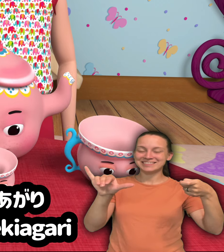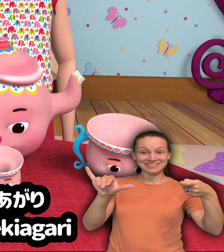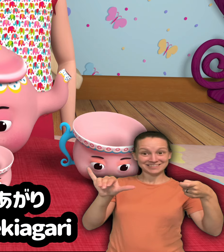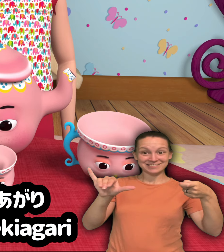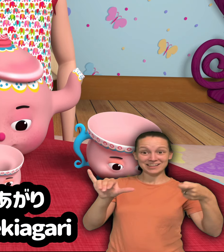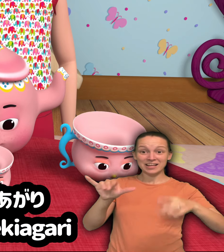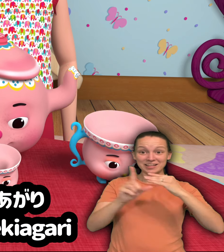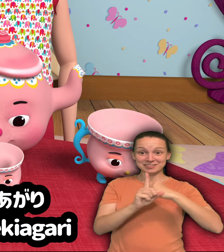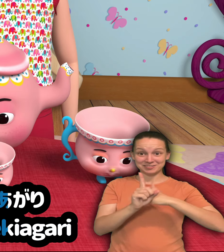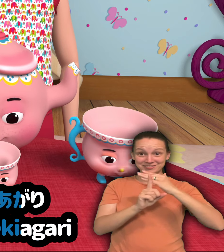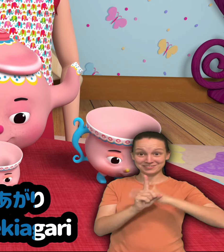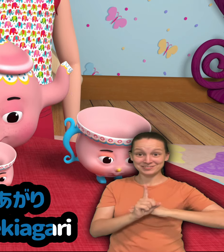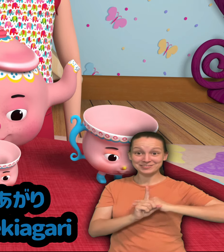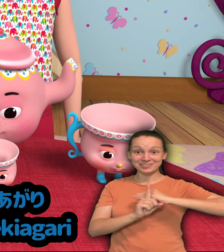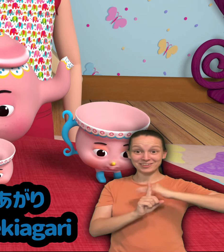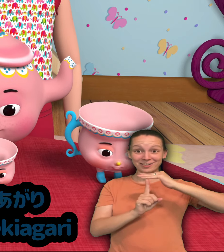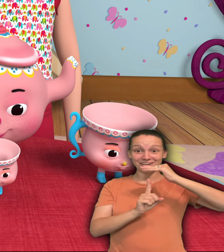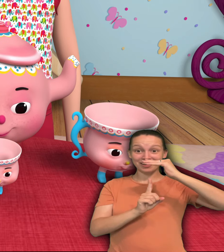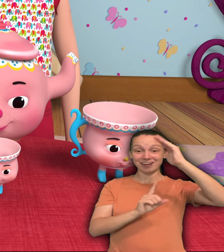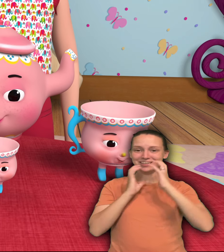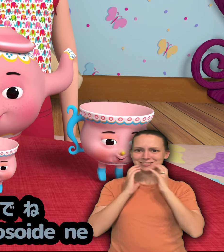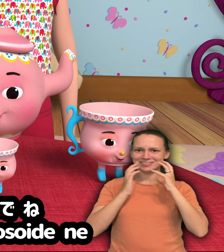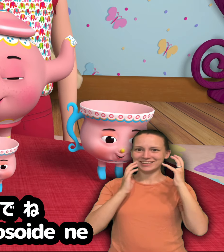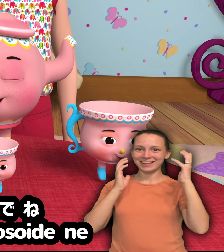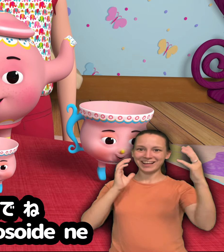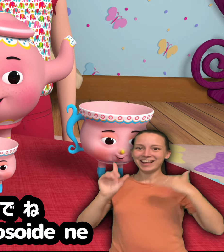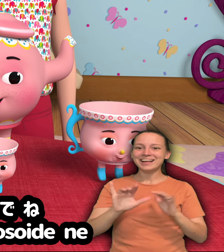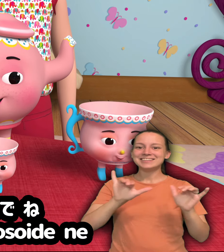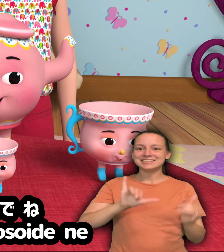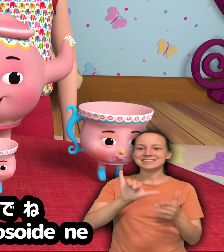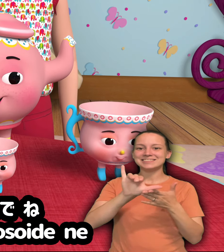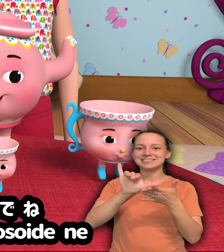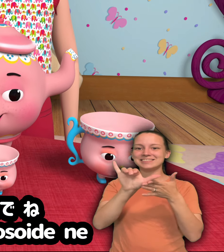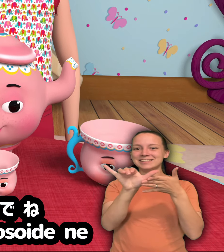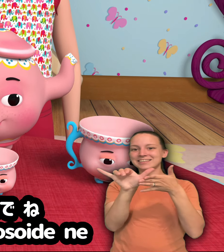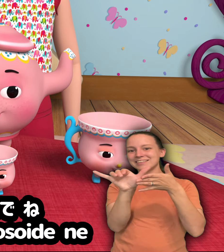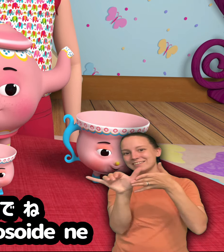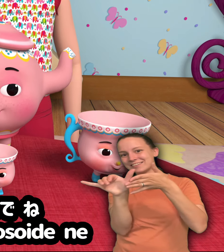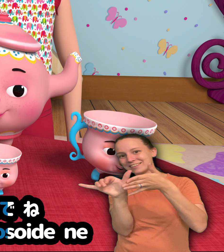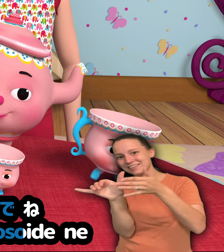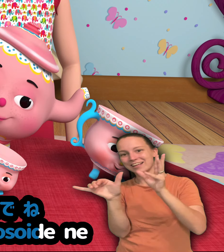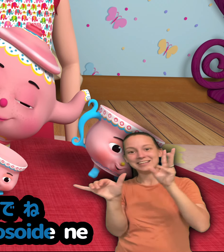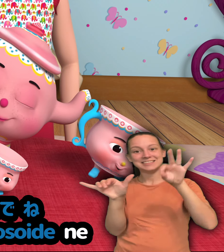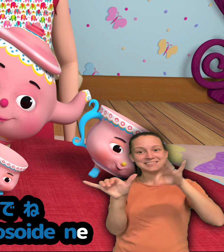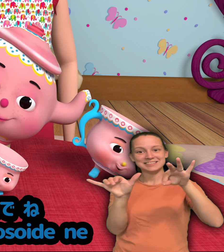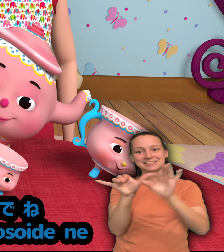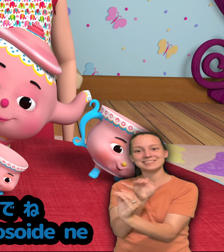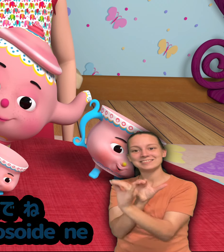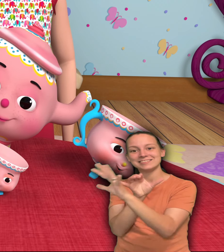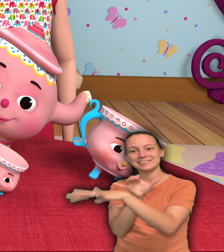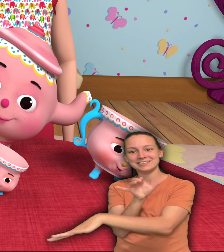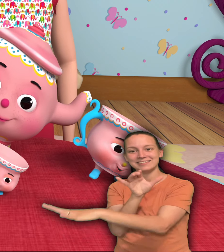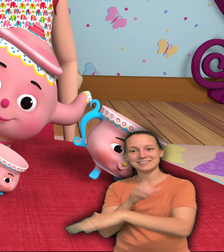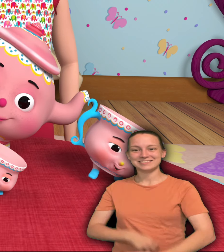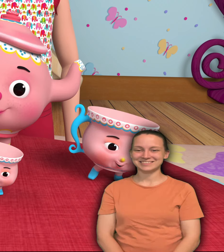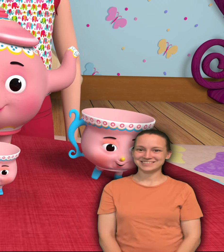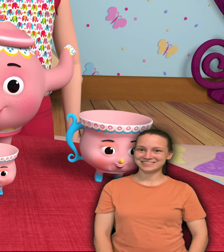蒸気が出てきて出来上がり僕を傾け注いで